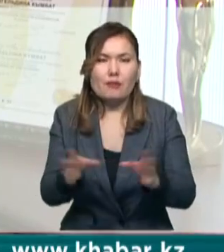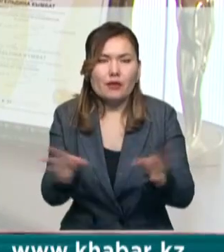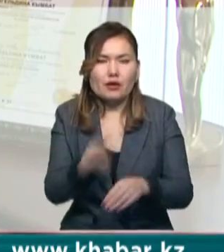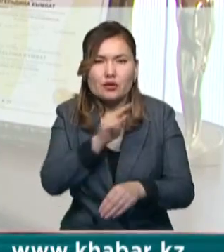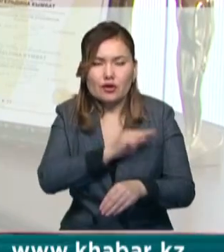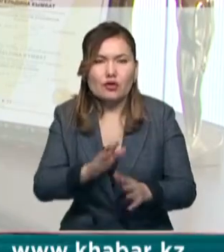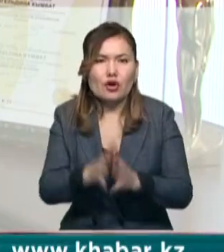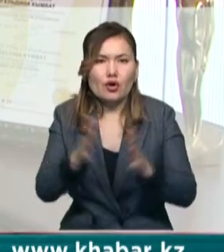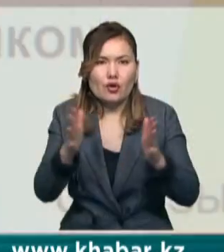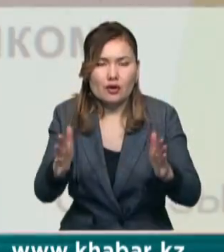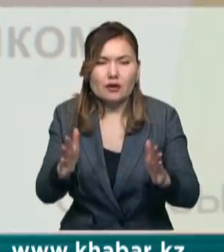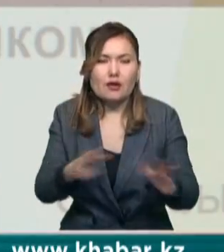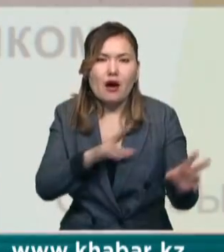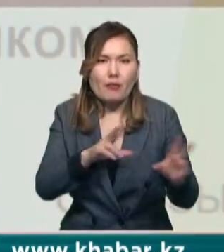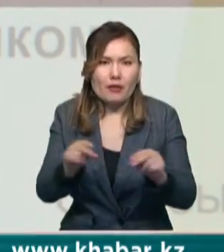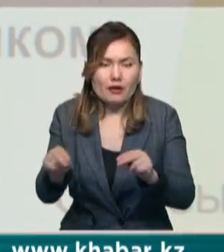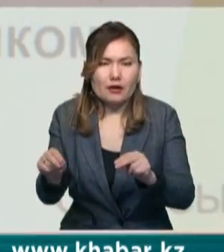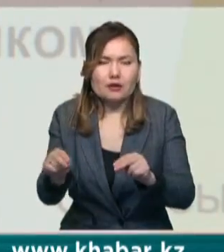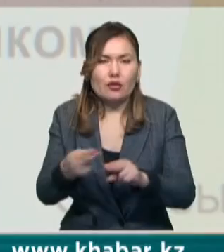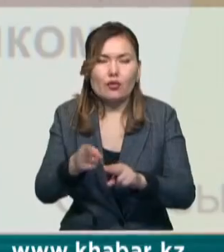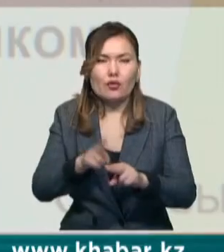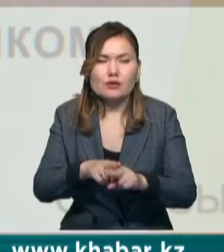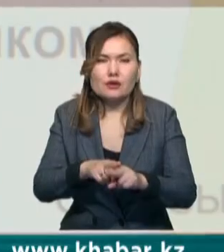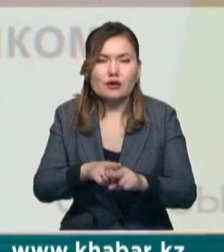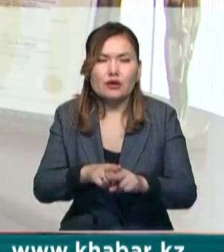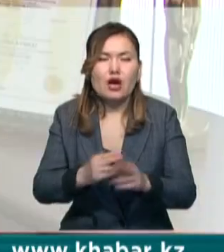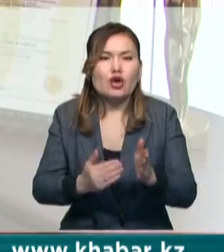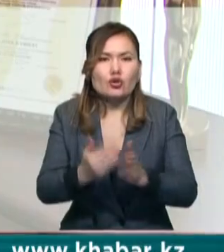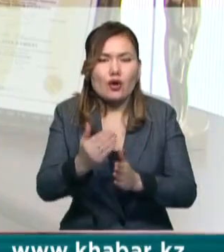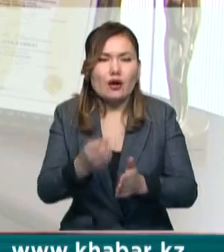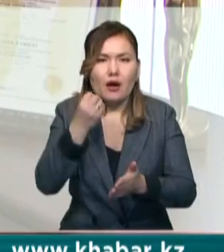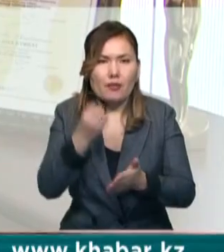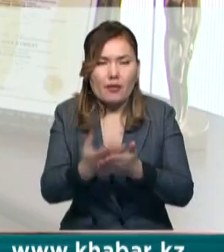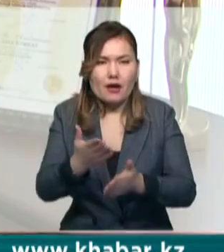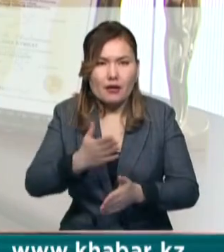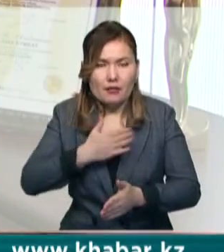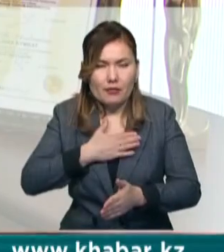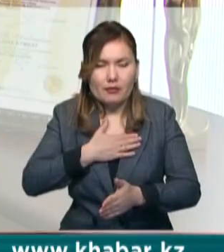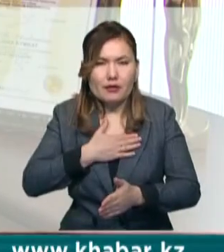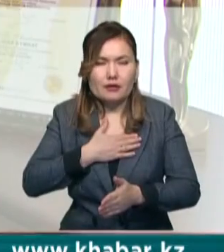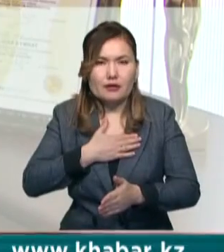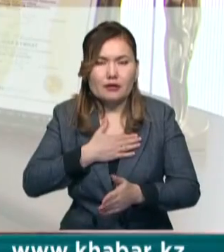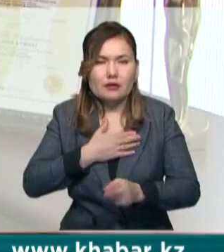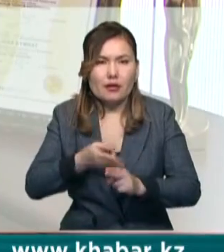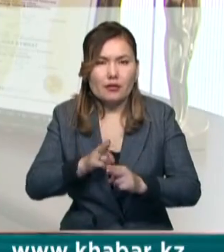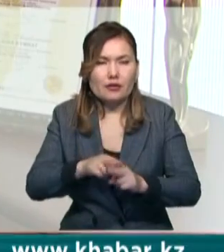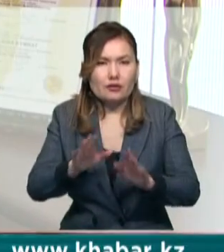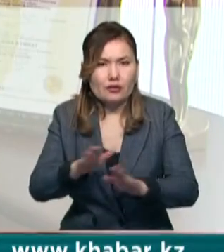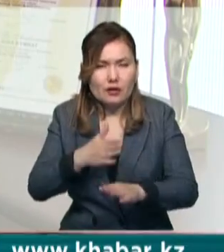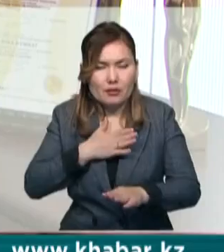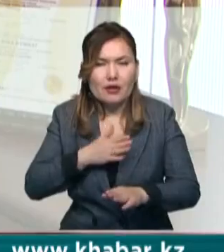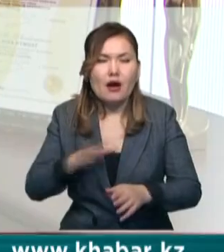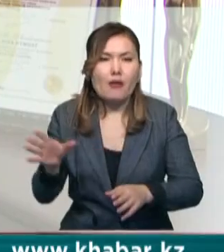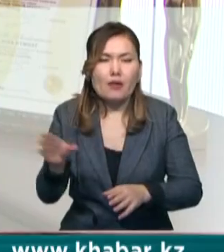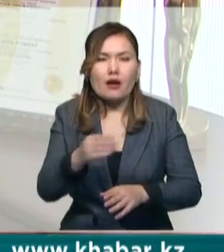өте үлкен баға бұның бәрі. Және де бұл жоғары баға тек қана менің ғана бағам емес, осы